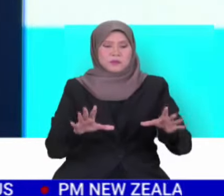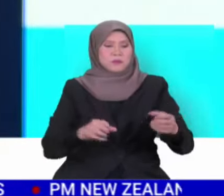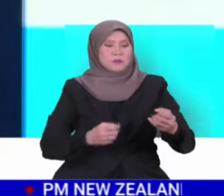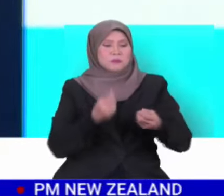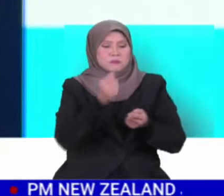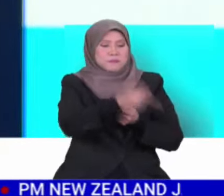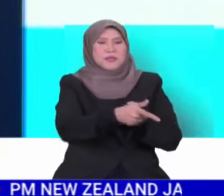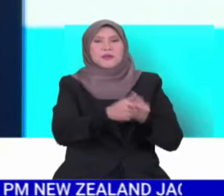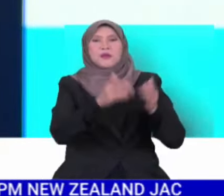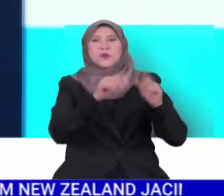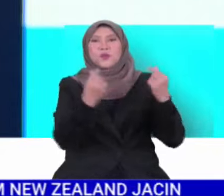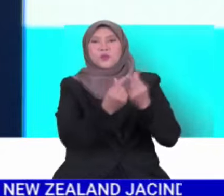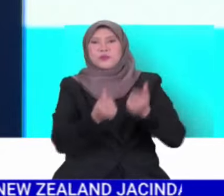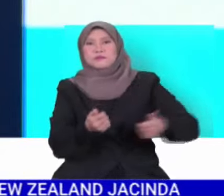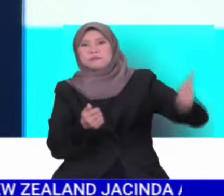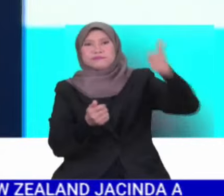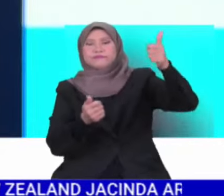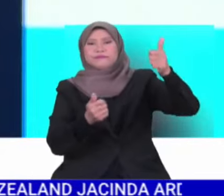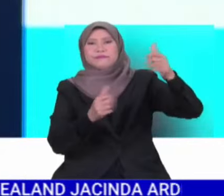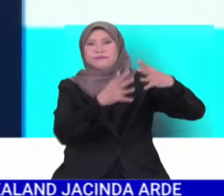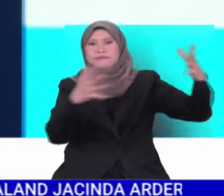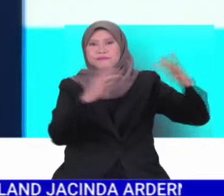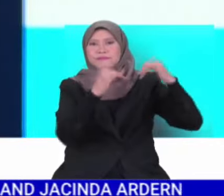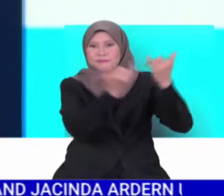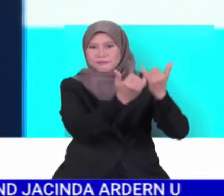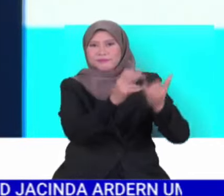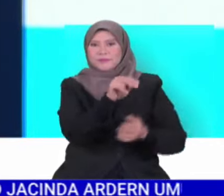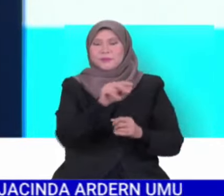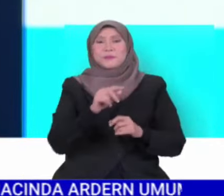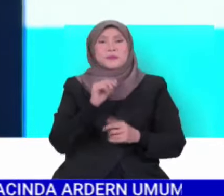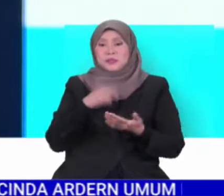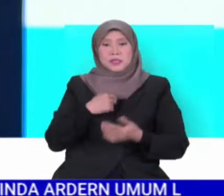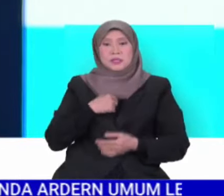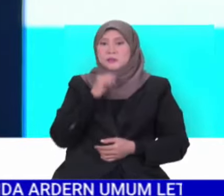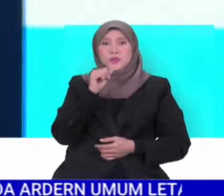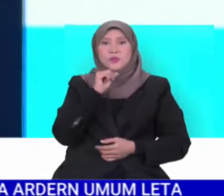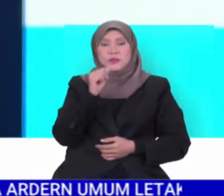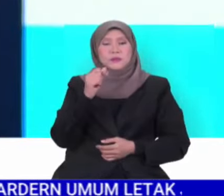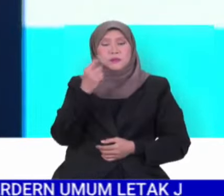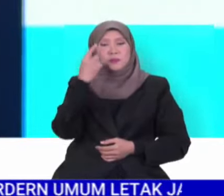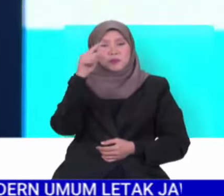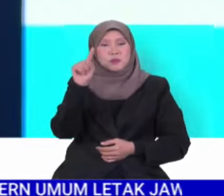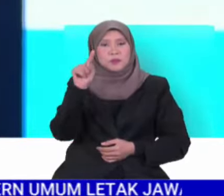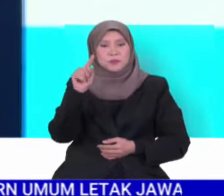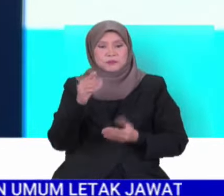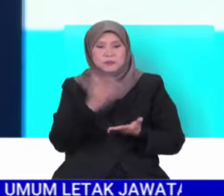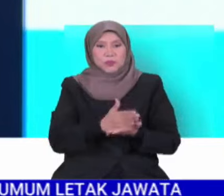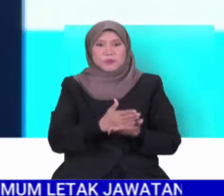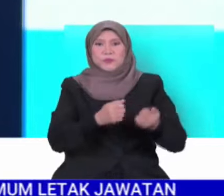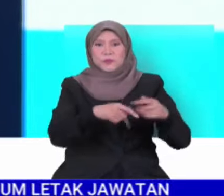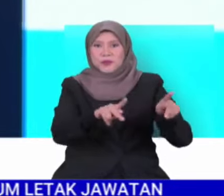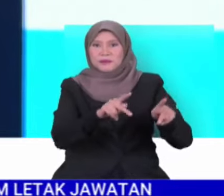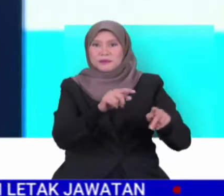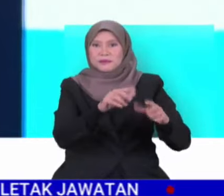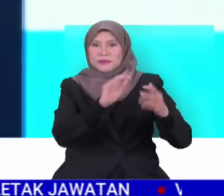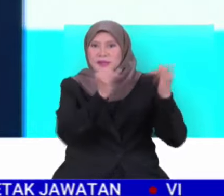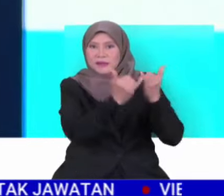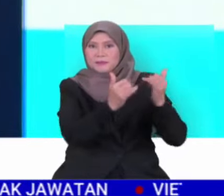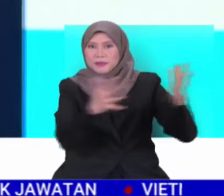kelompok konglomerat yang terpilih. Saya tidak bermaksud untuk menafikan peluang mereka untuk